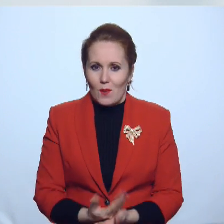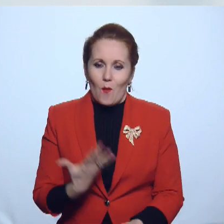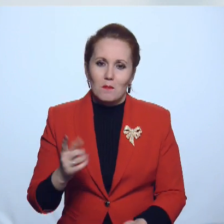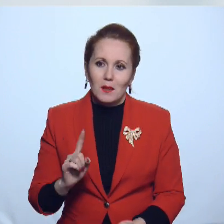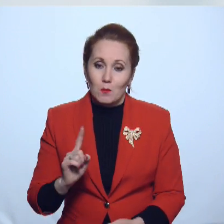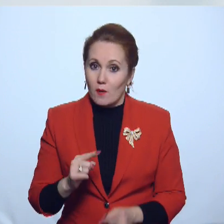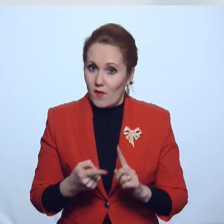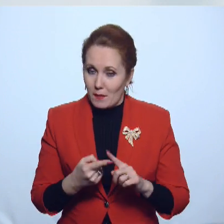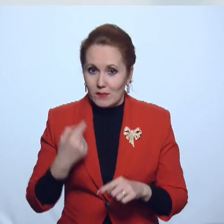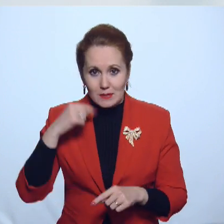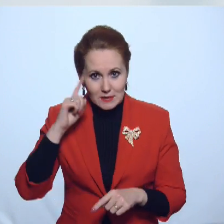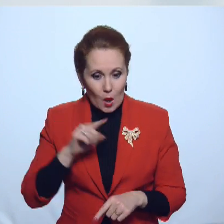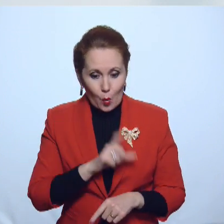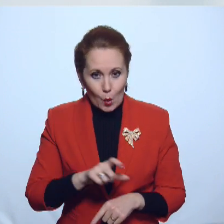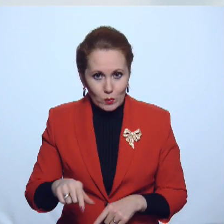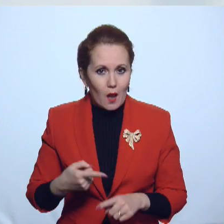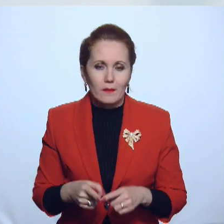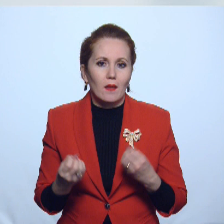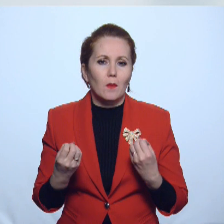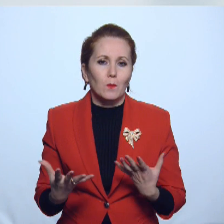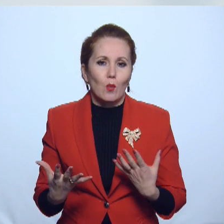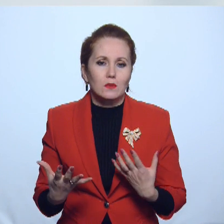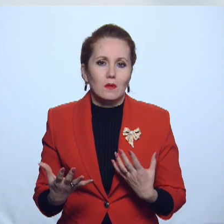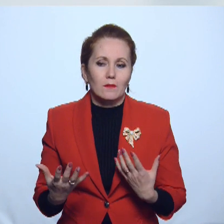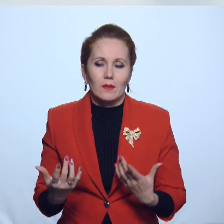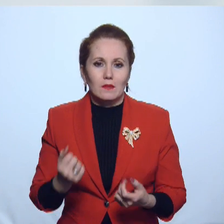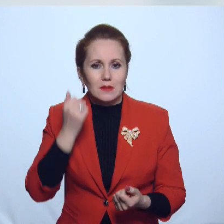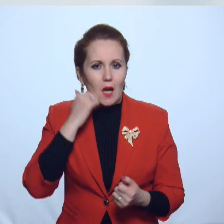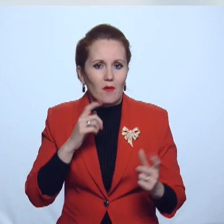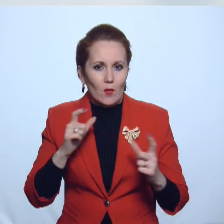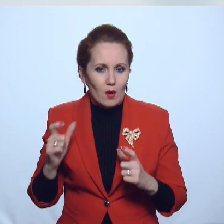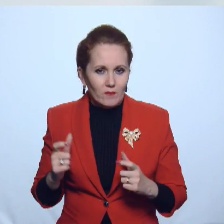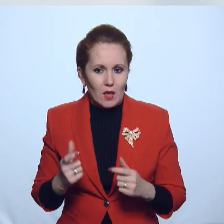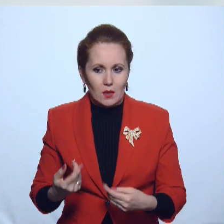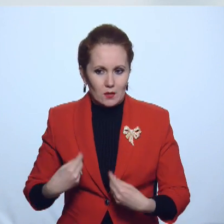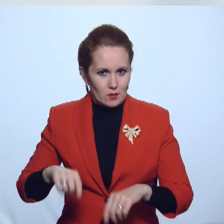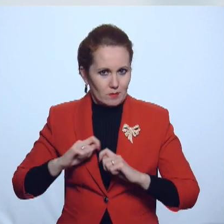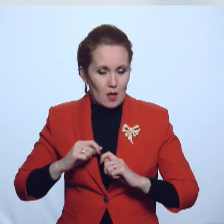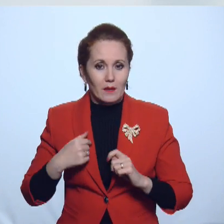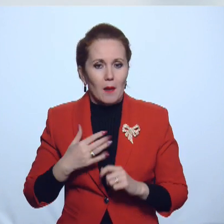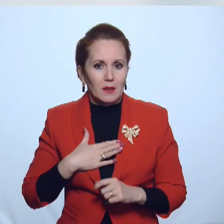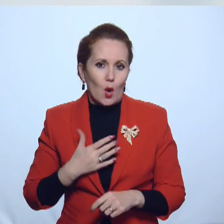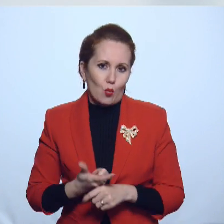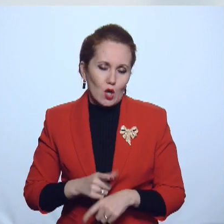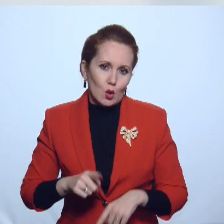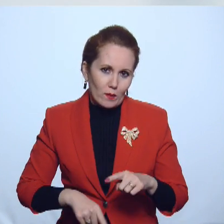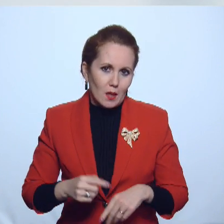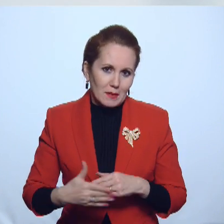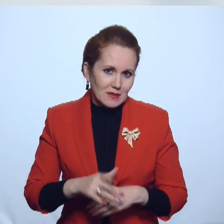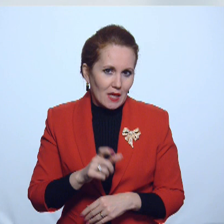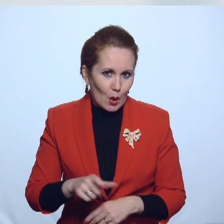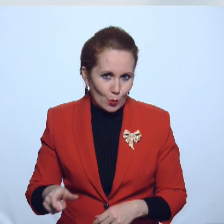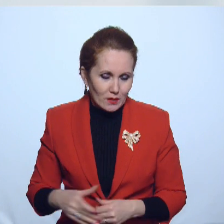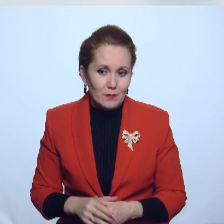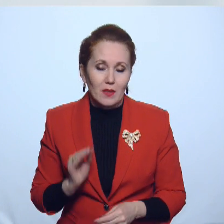что, во-первых, я знаю этих людей. Это не просто вот мне какие-то старые фотографии достались. А для меня это очень родные и близкие